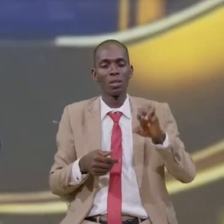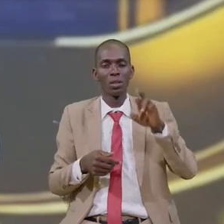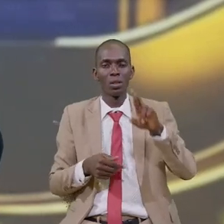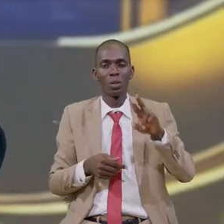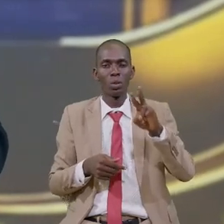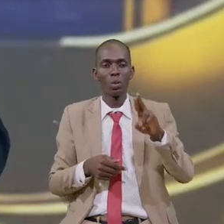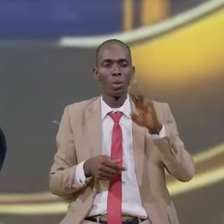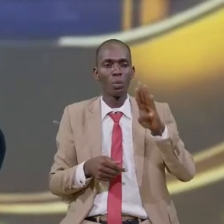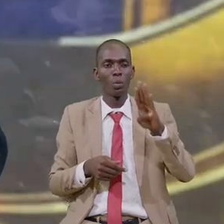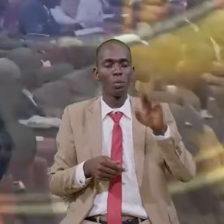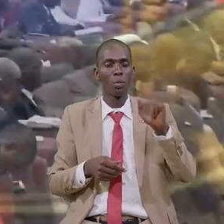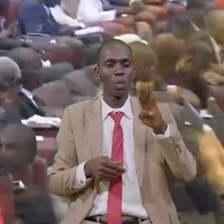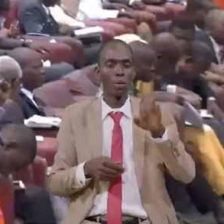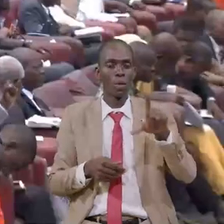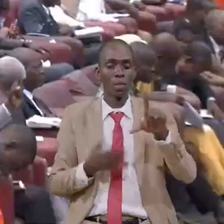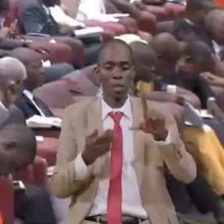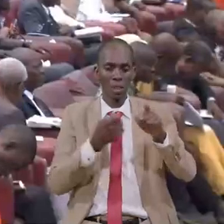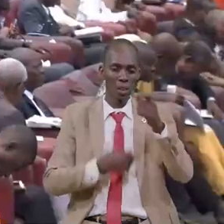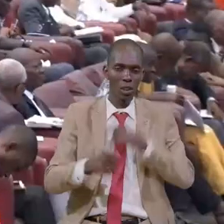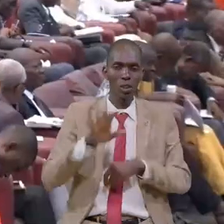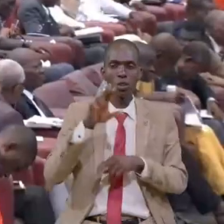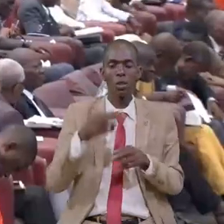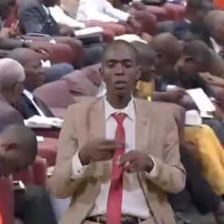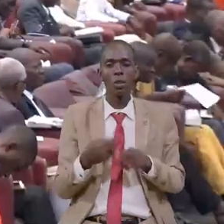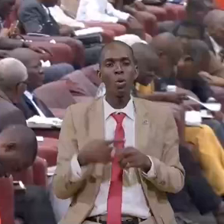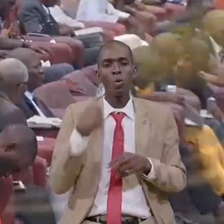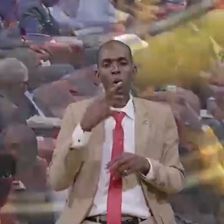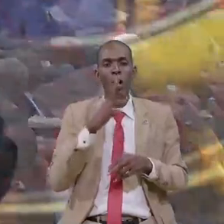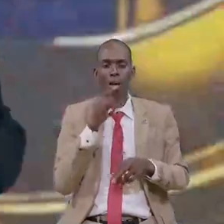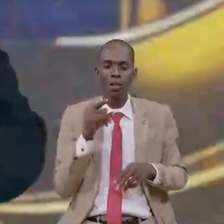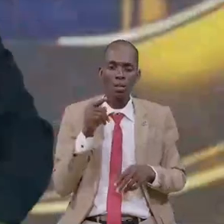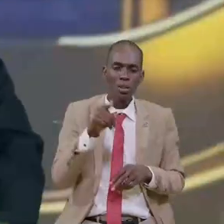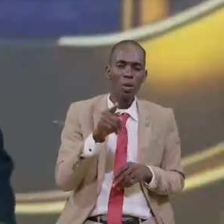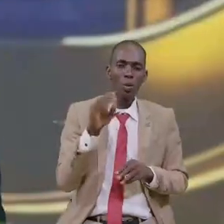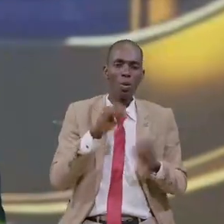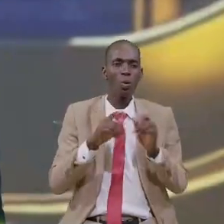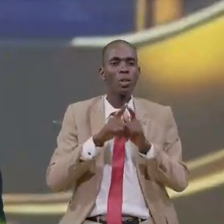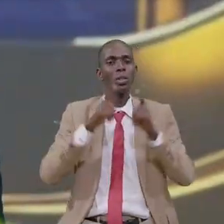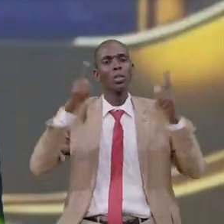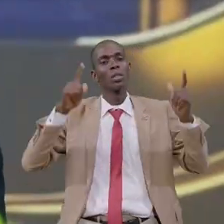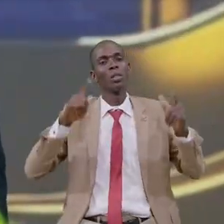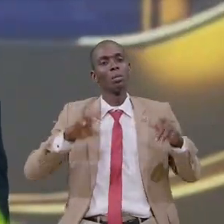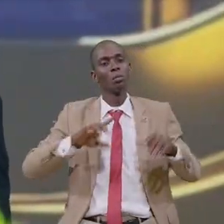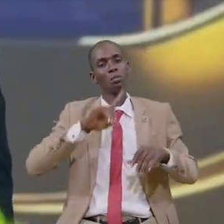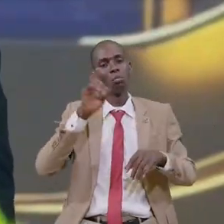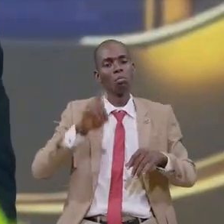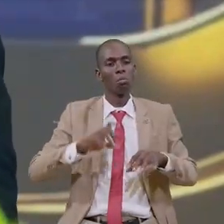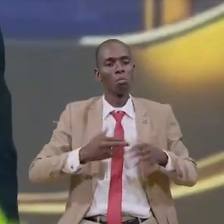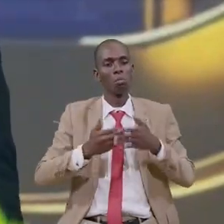mentionne ton nom là-bas. Qui es-tu? Grande montagne. Devant, mentionne ton nom